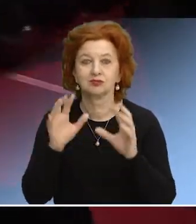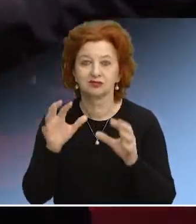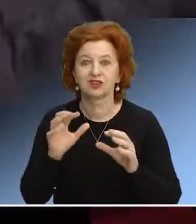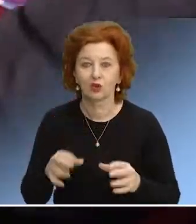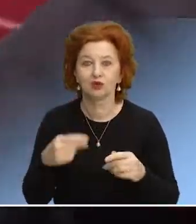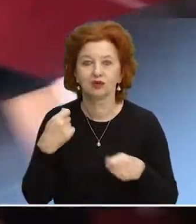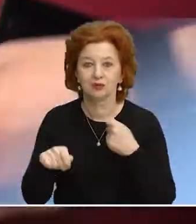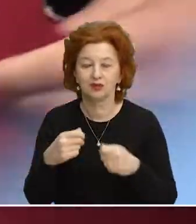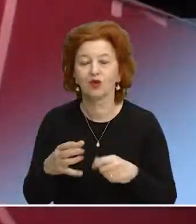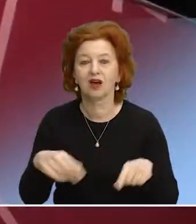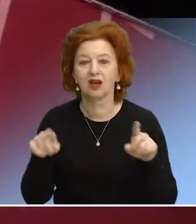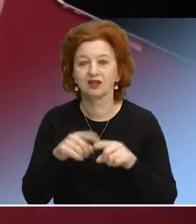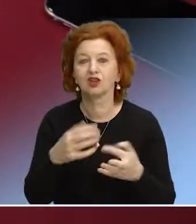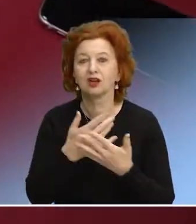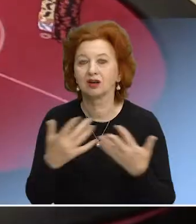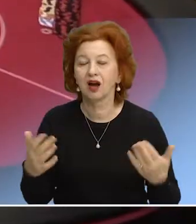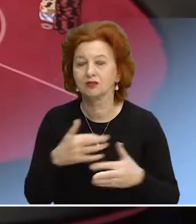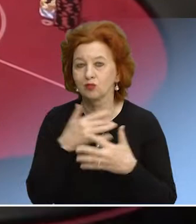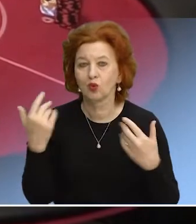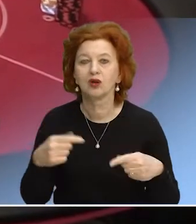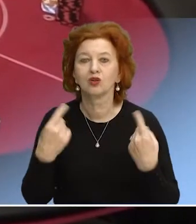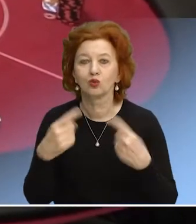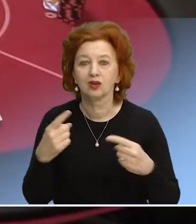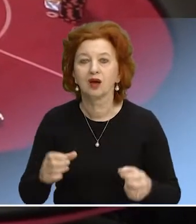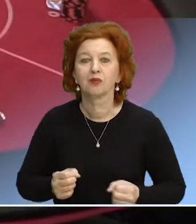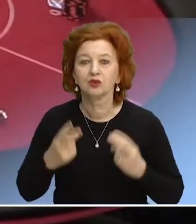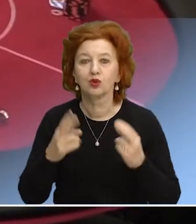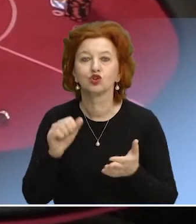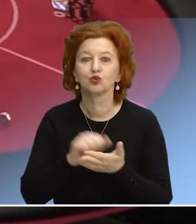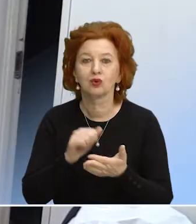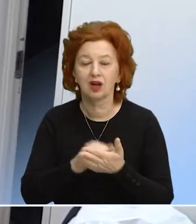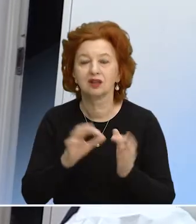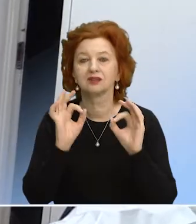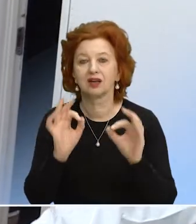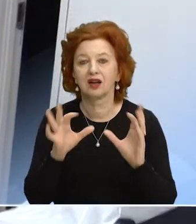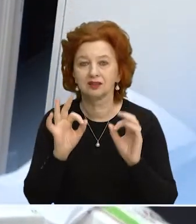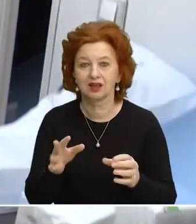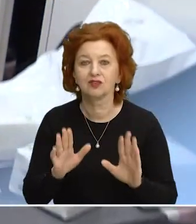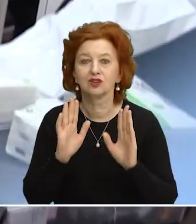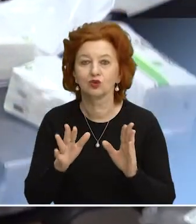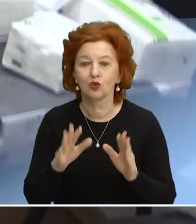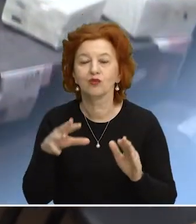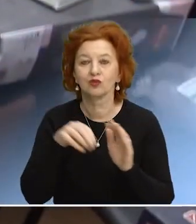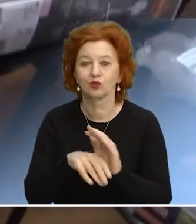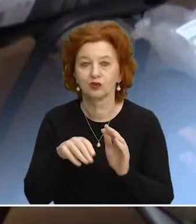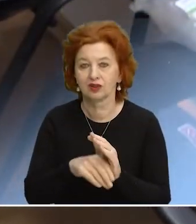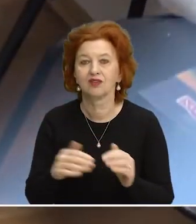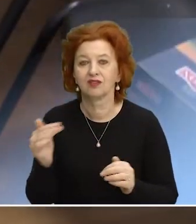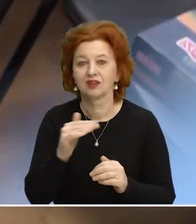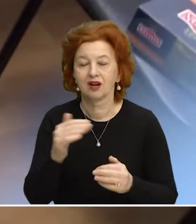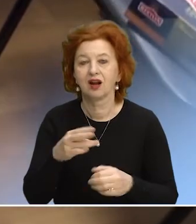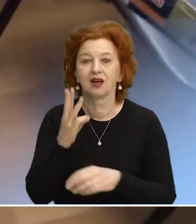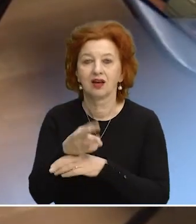и проведением азартных игр, а также многие другие преступления, о которых журналисты рассказывают в СМИ не только Донского региона, но